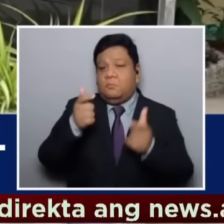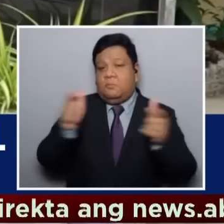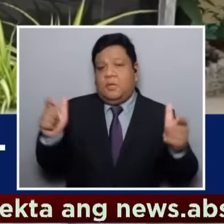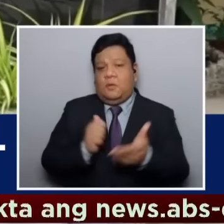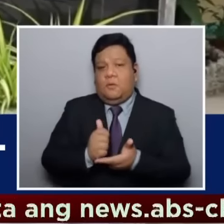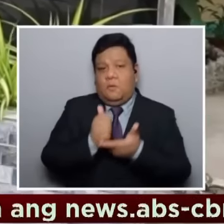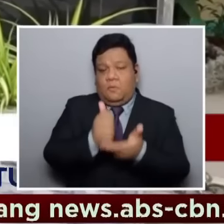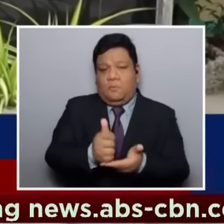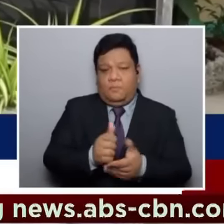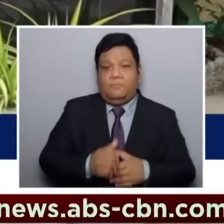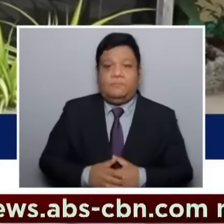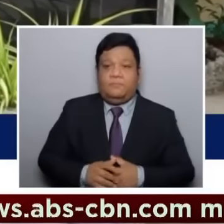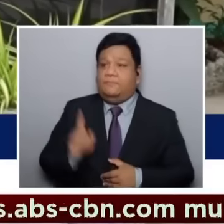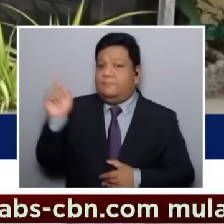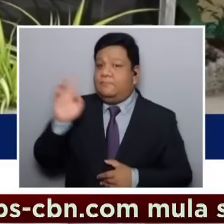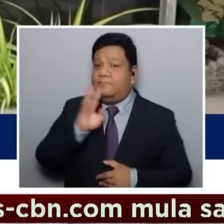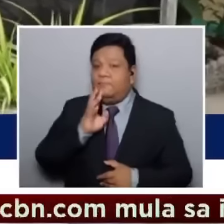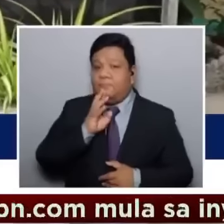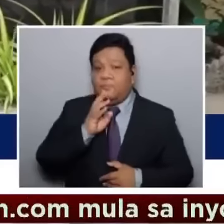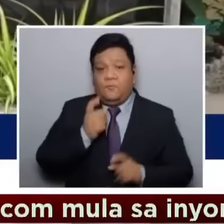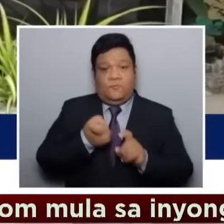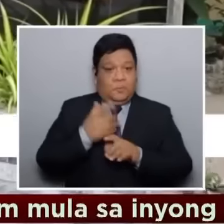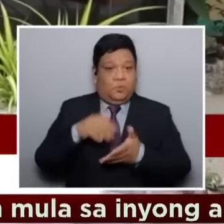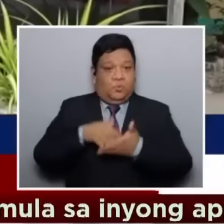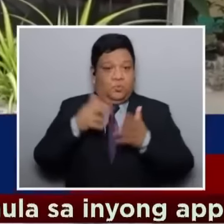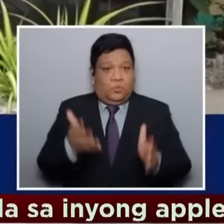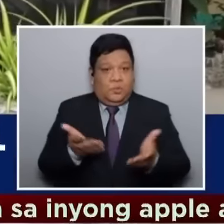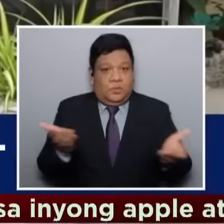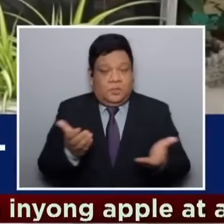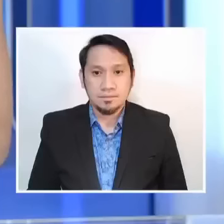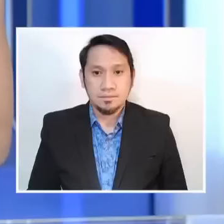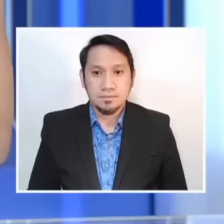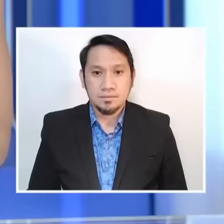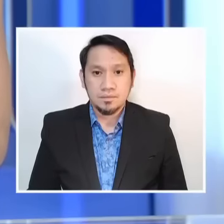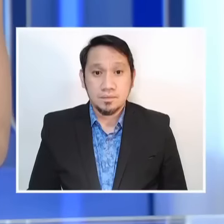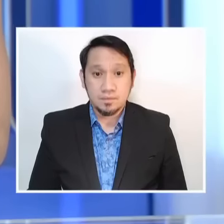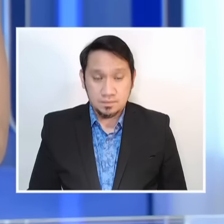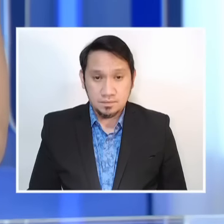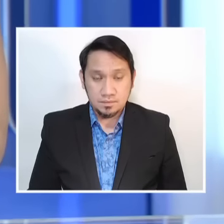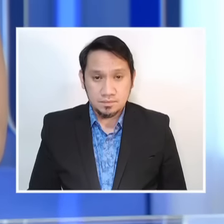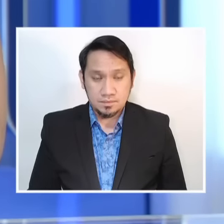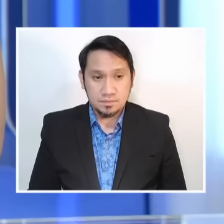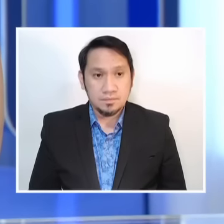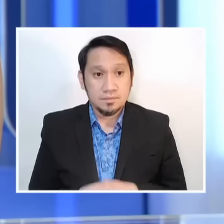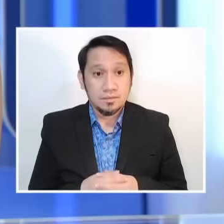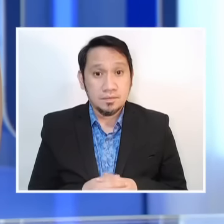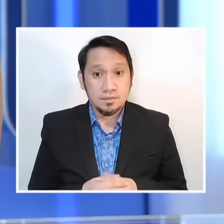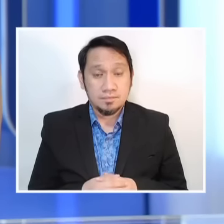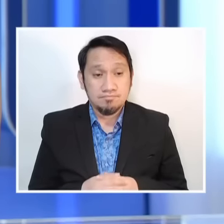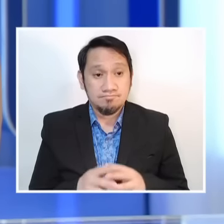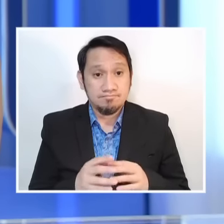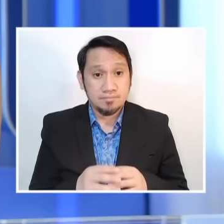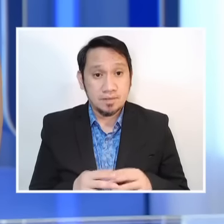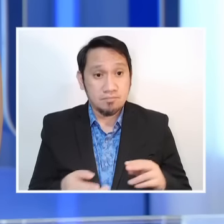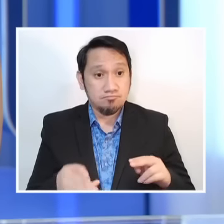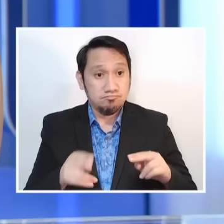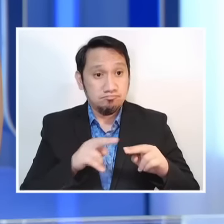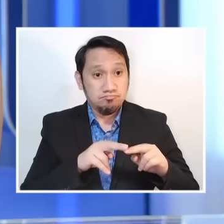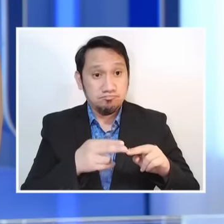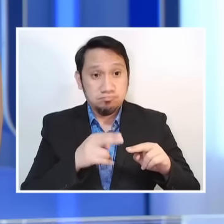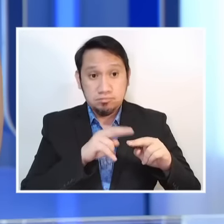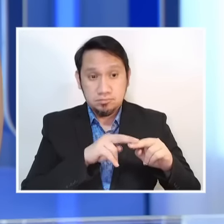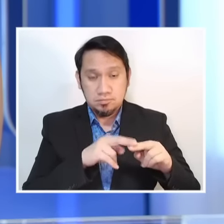akong nagpapasalamat on behalf of the students of Cuartero National High School. Umakyat na sa moderate risk ang average